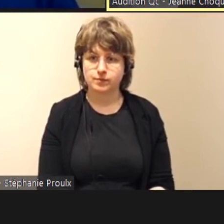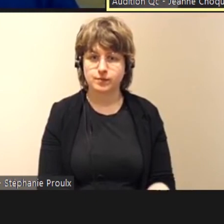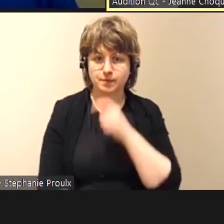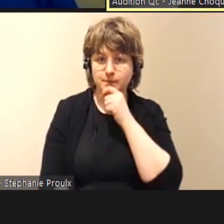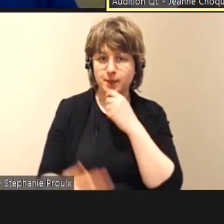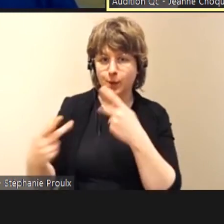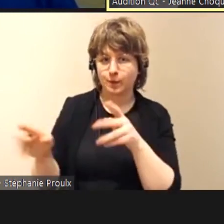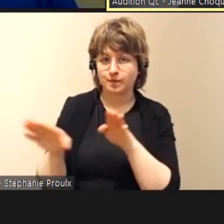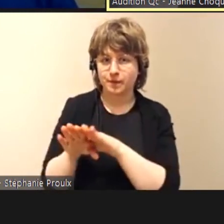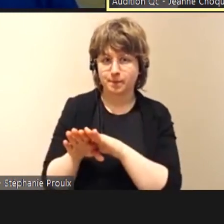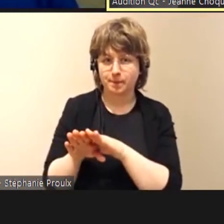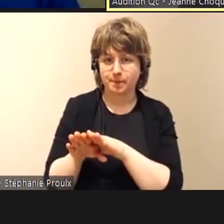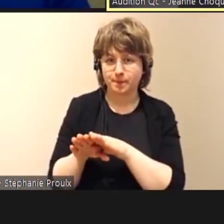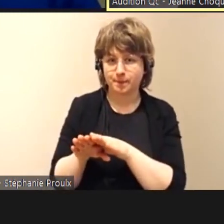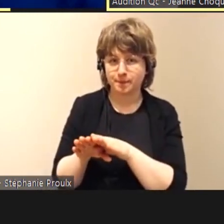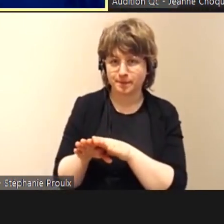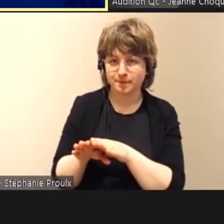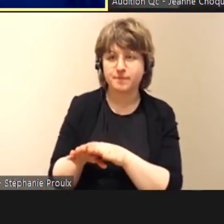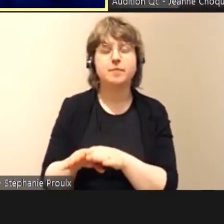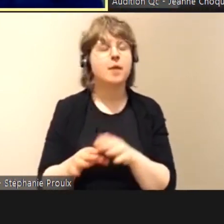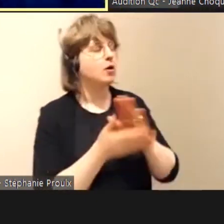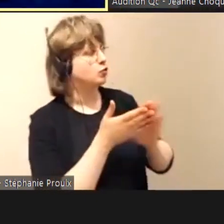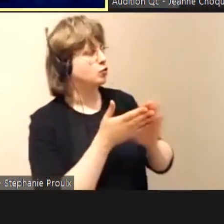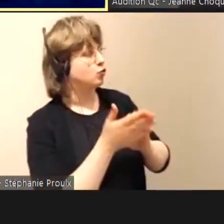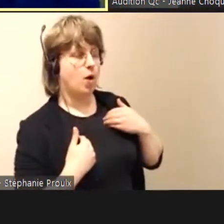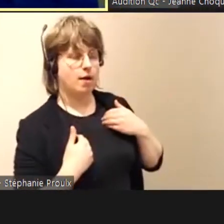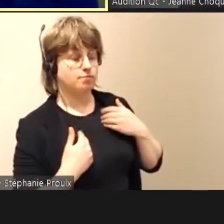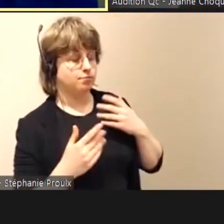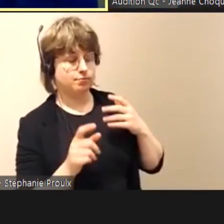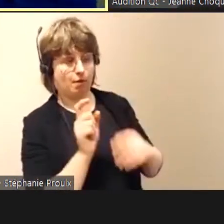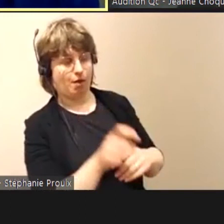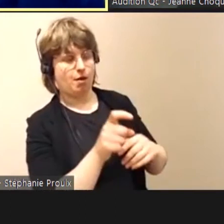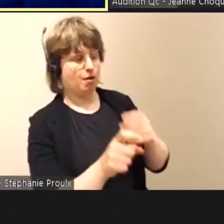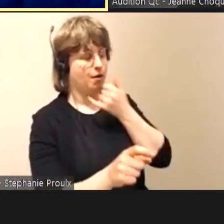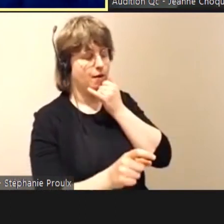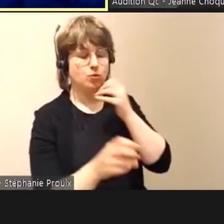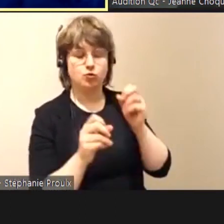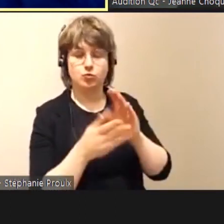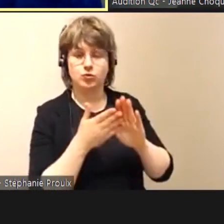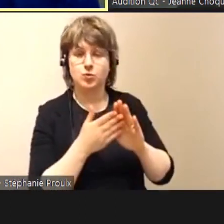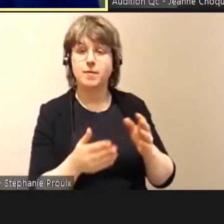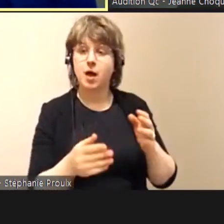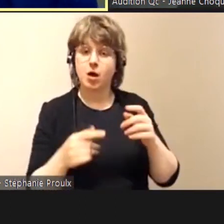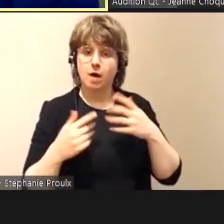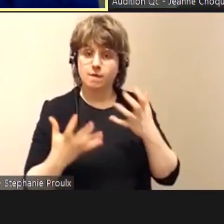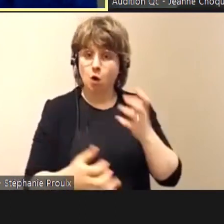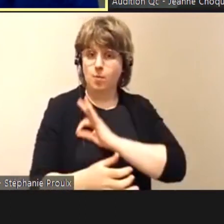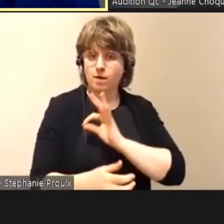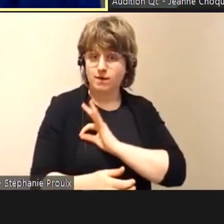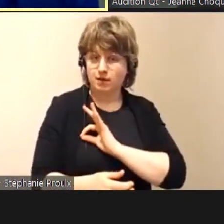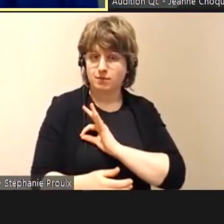Votre microphone, c'est à vous de... Voilà. Voilà, excusez, oui, je ne pesais pas sur le bon microphone. Moi aussi, je vais en profiter pour faire